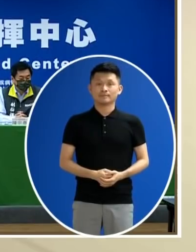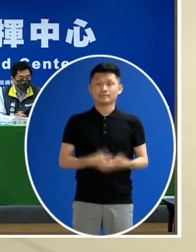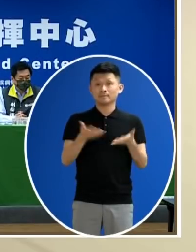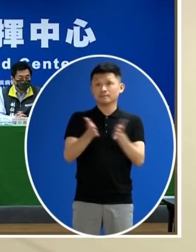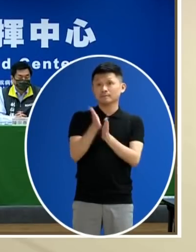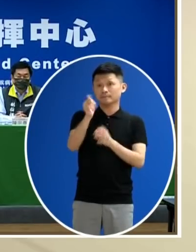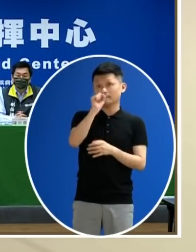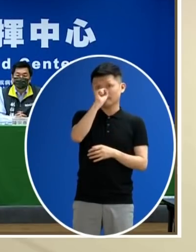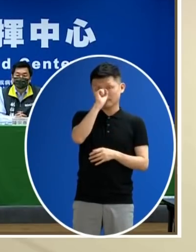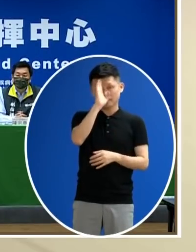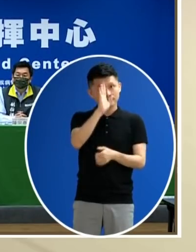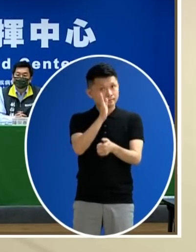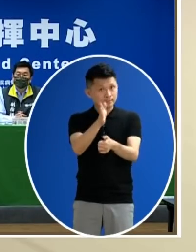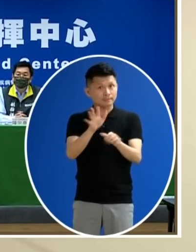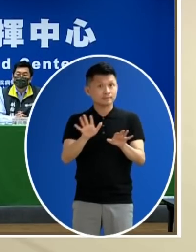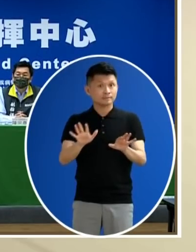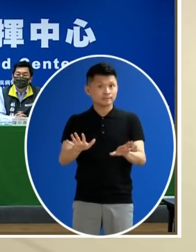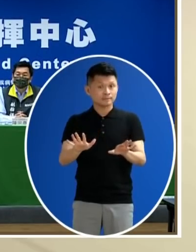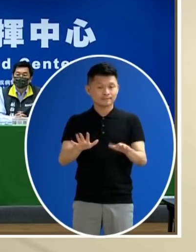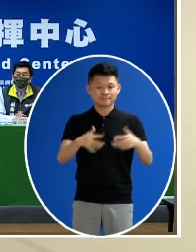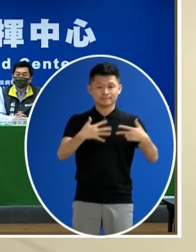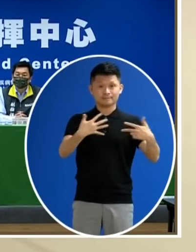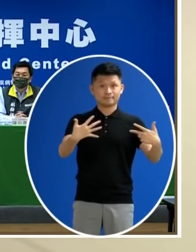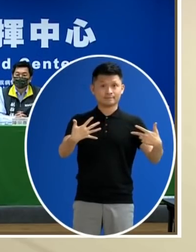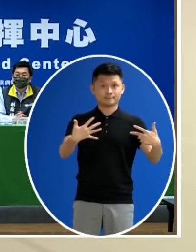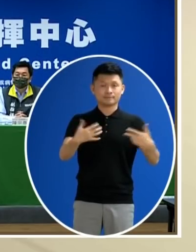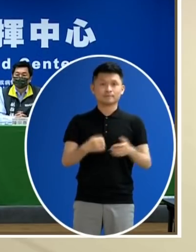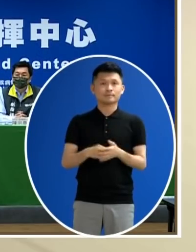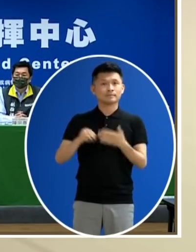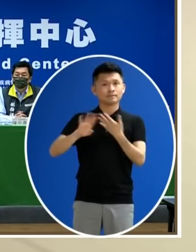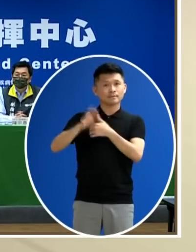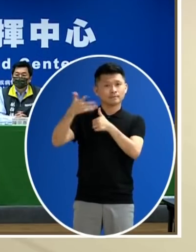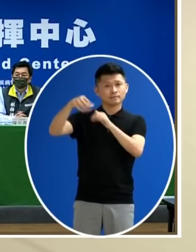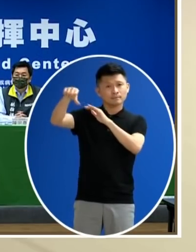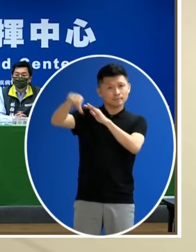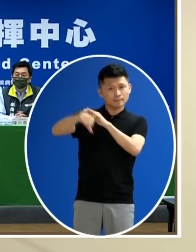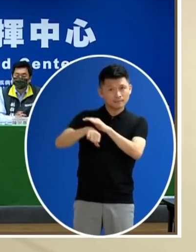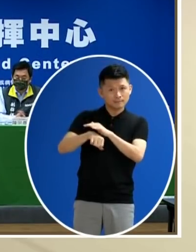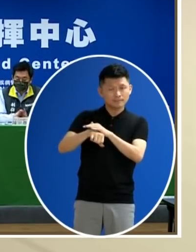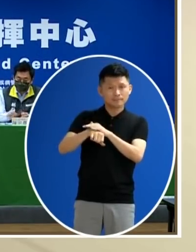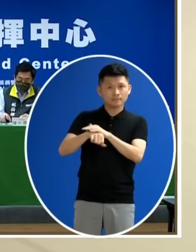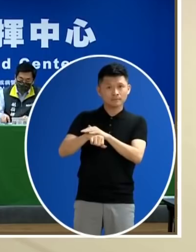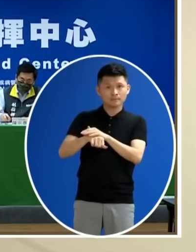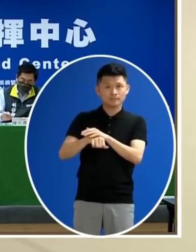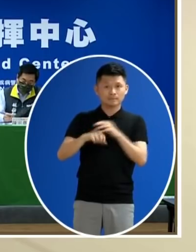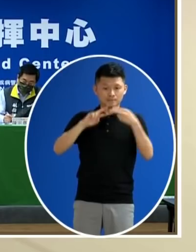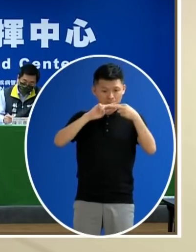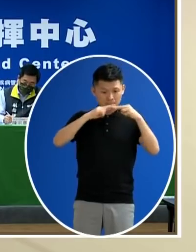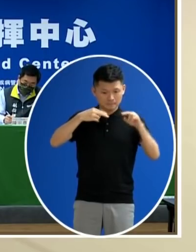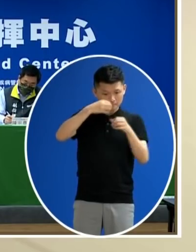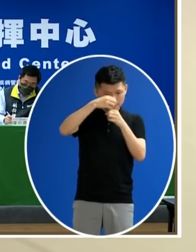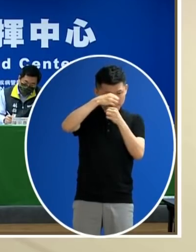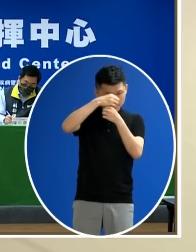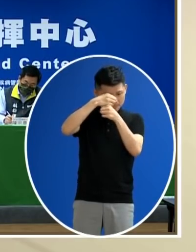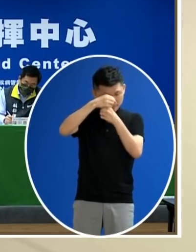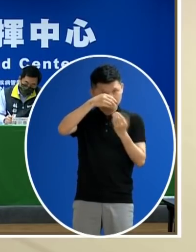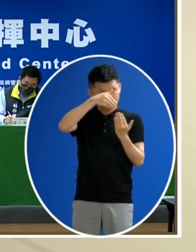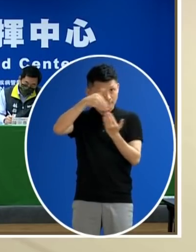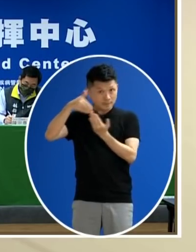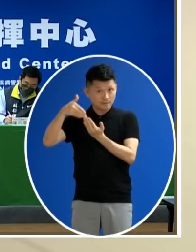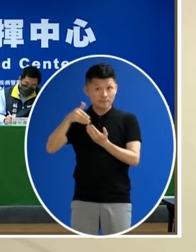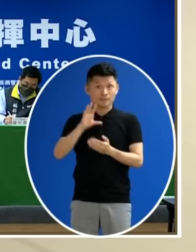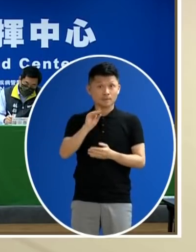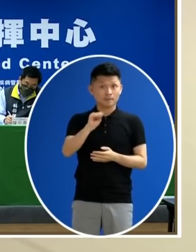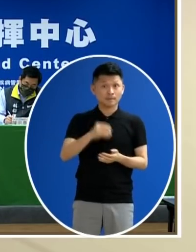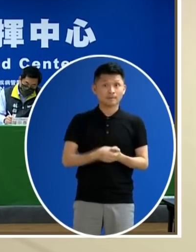部长好，想请教一下，今天是星期五，有没有境外移入最新的基因定序结果？第二个想请教一下